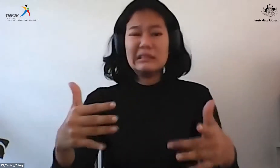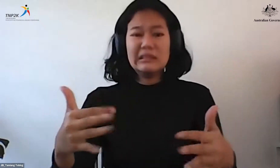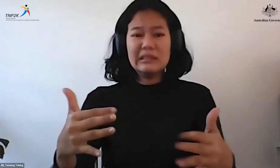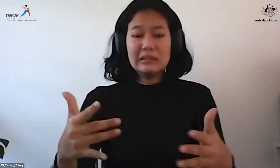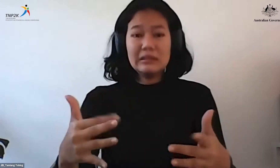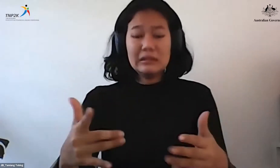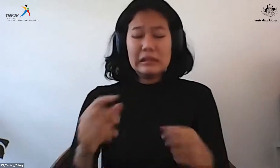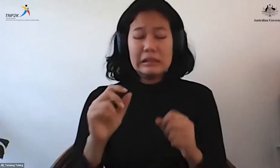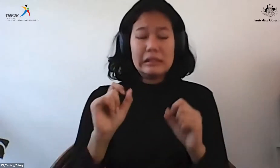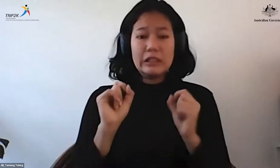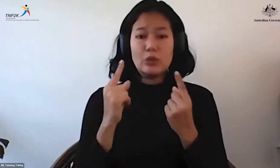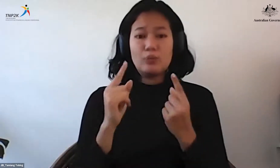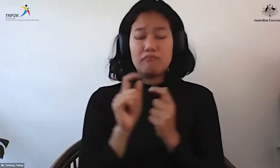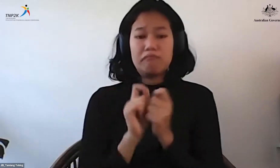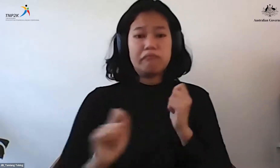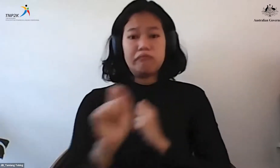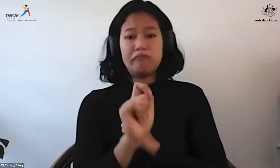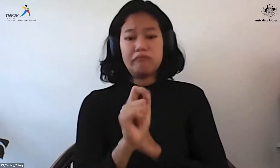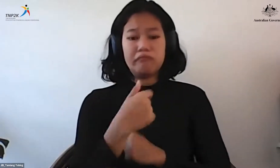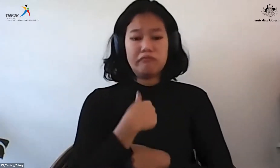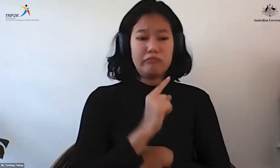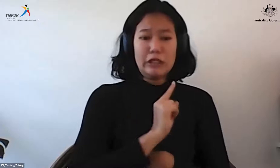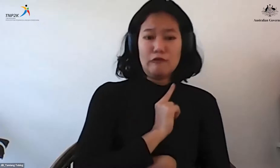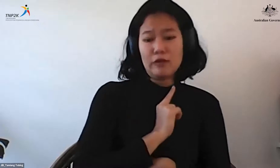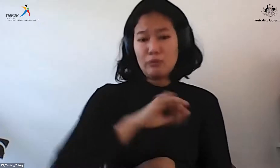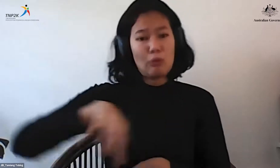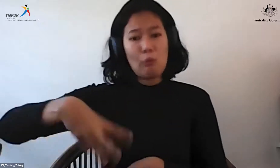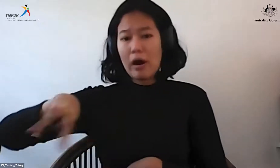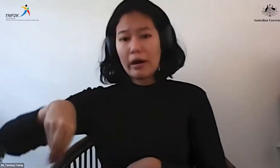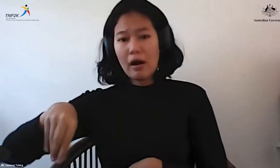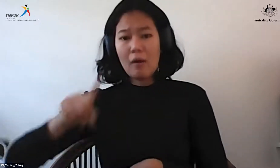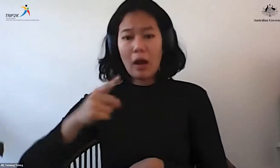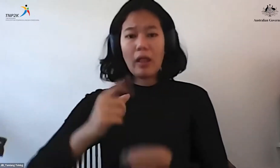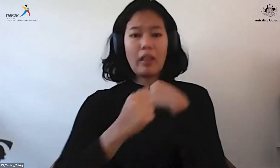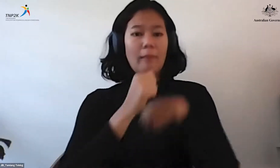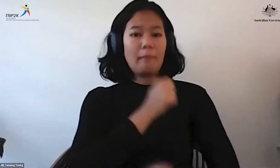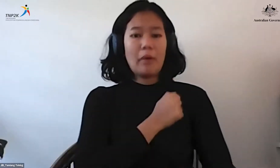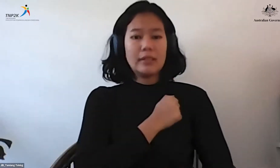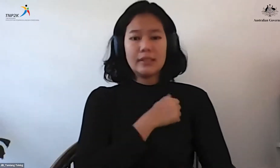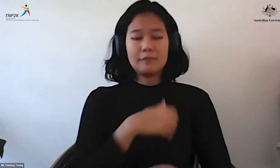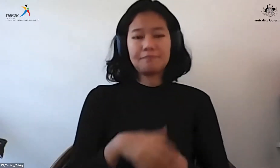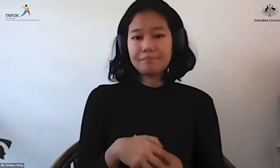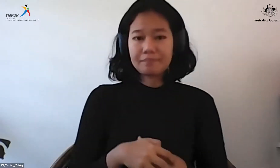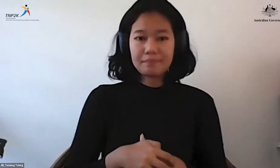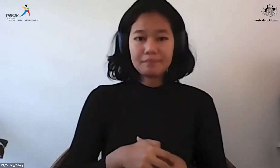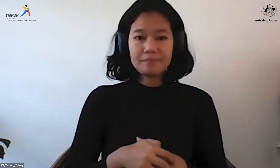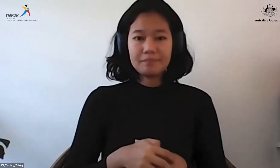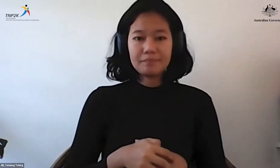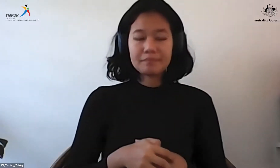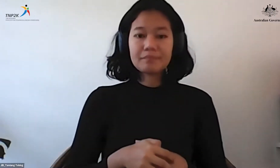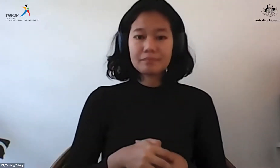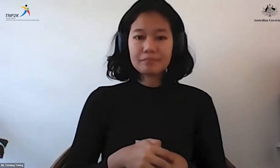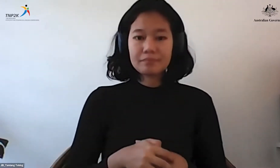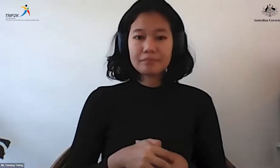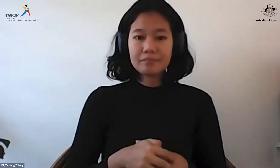mempengaruhi kita sebagai individu, keluarga, bahkan sebagai bangsa. Ya. Kalau